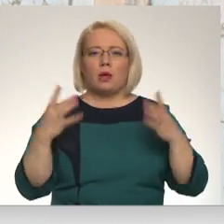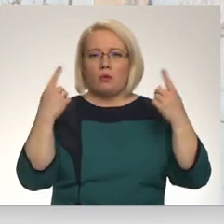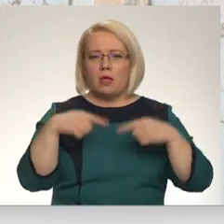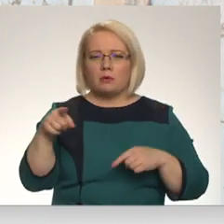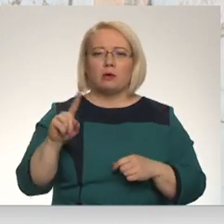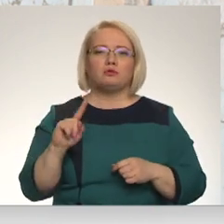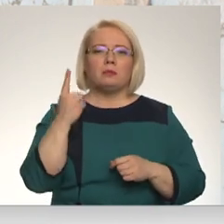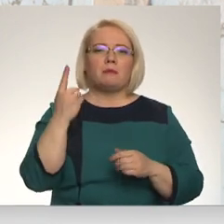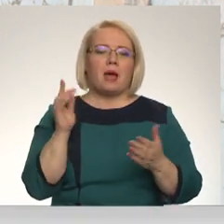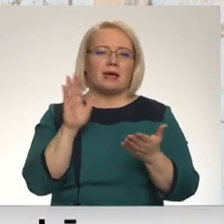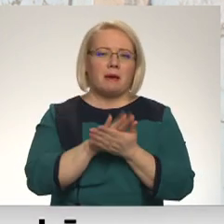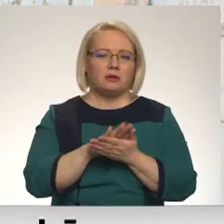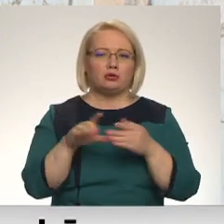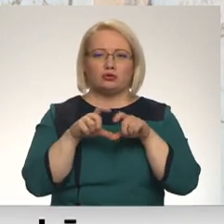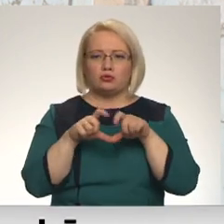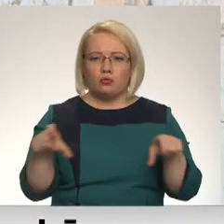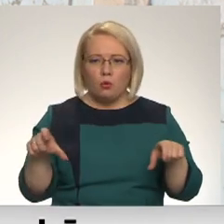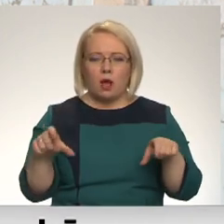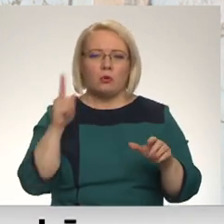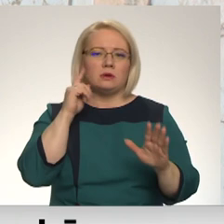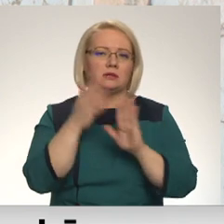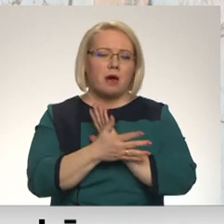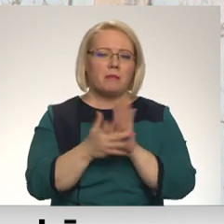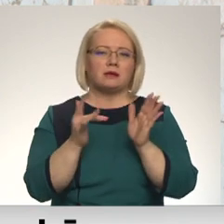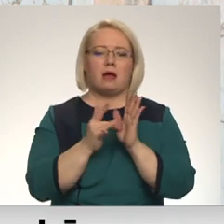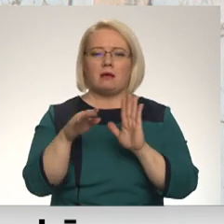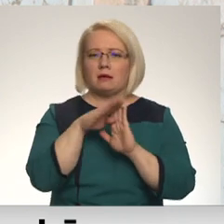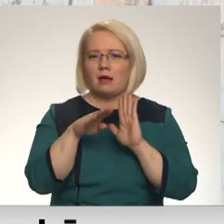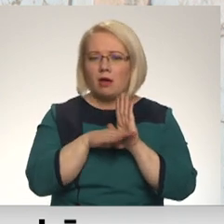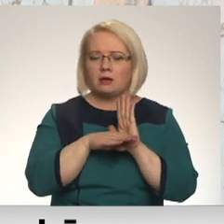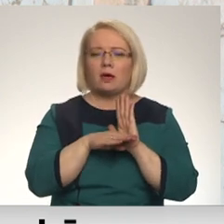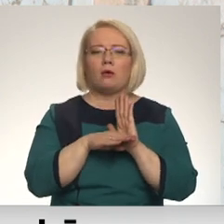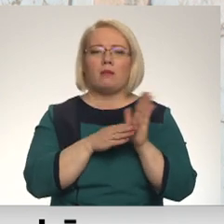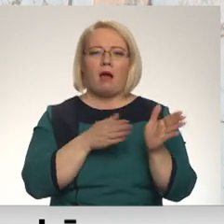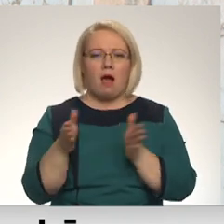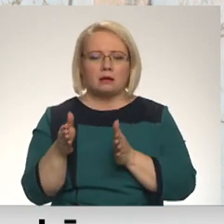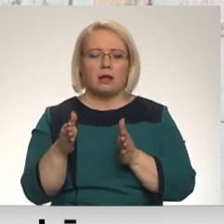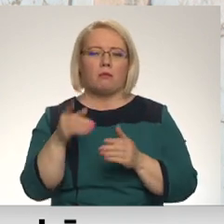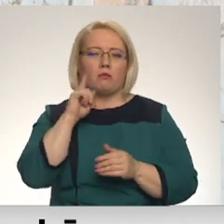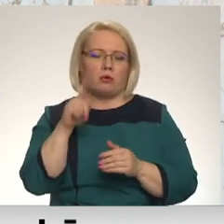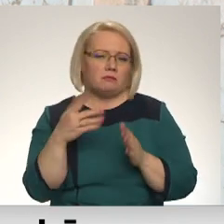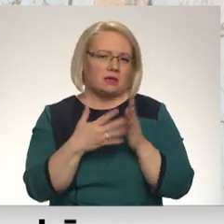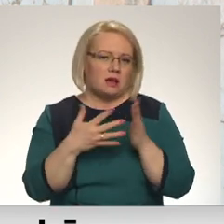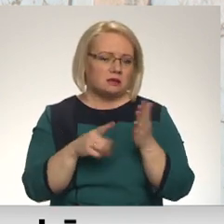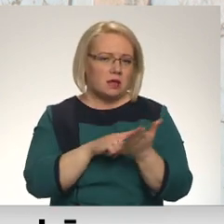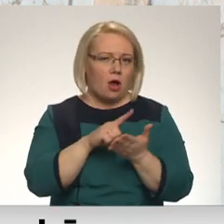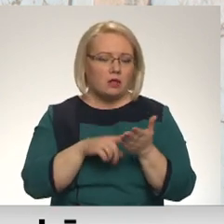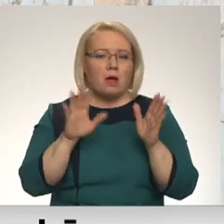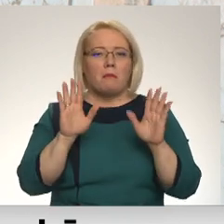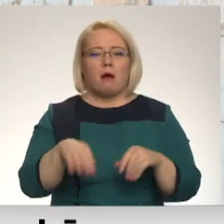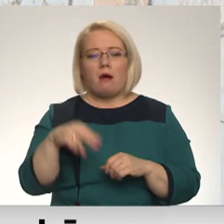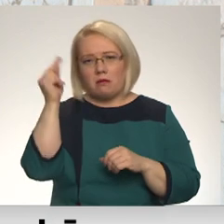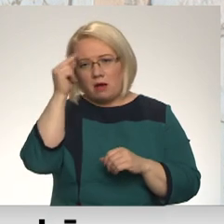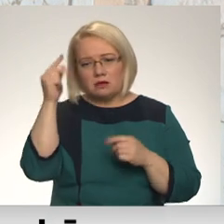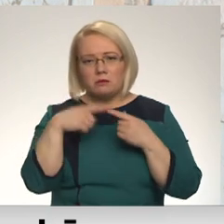pirmā iepazīšanās ar skolu, saprast, kāda ir kārtība, kāda ir noteikuma. Protams, jārisina jautājums par mācību līdzekļiem